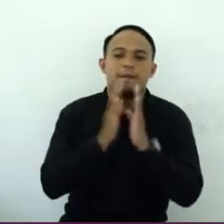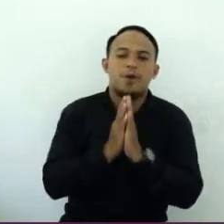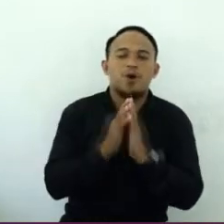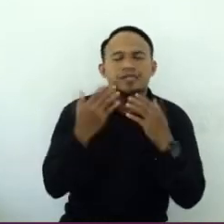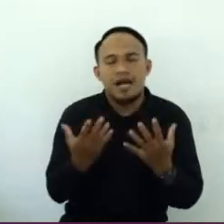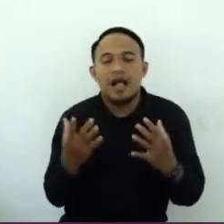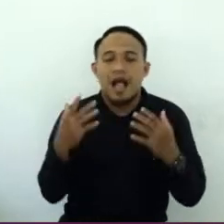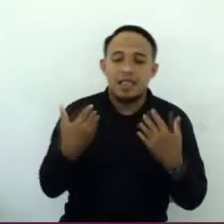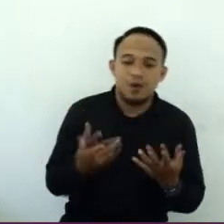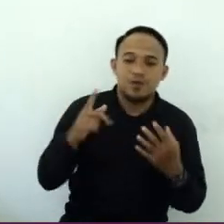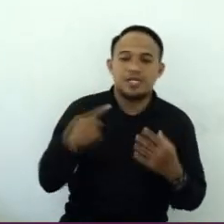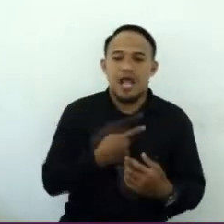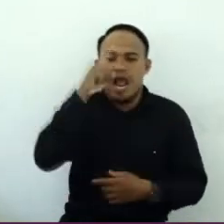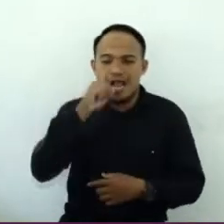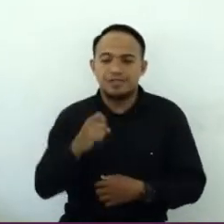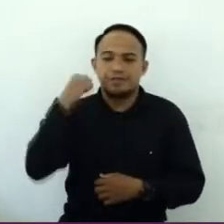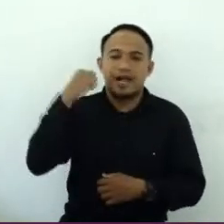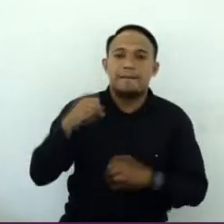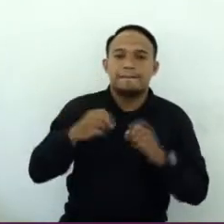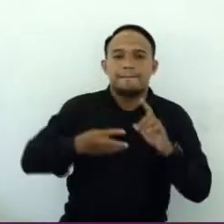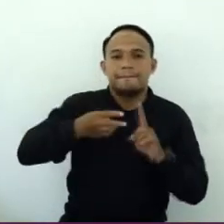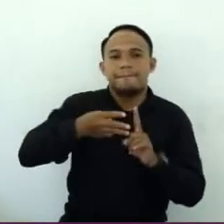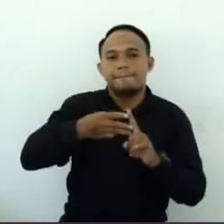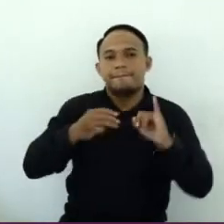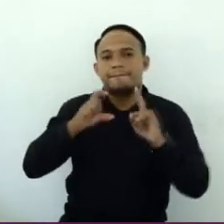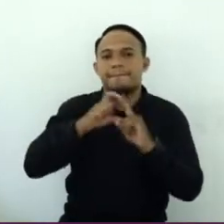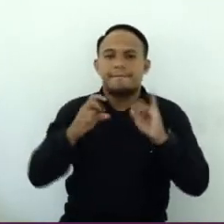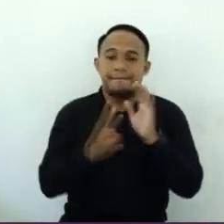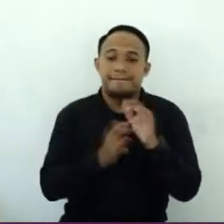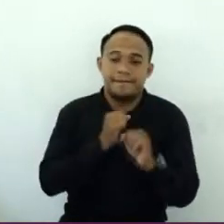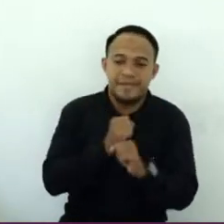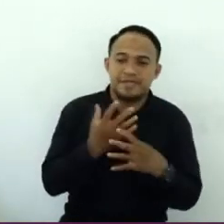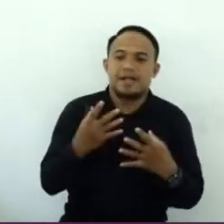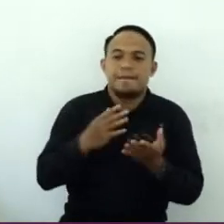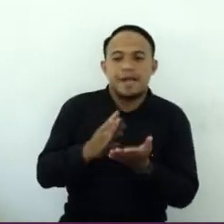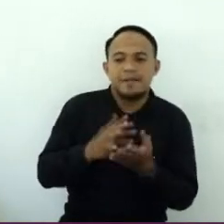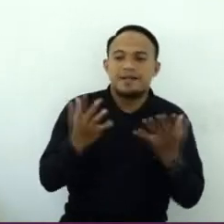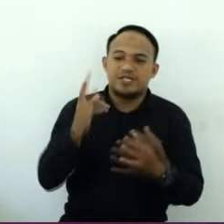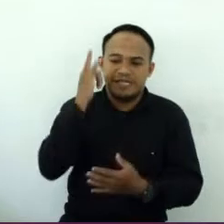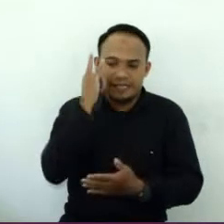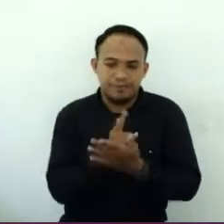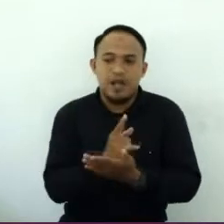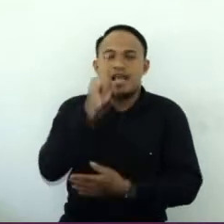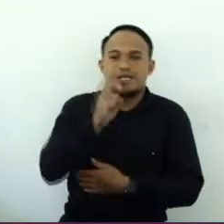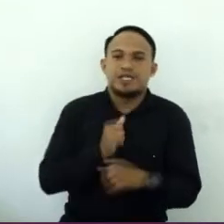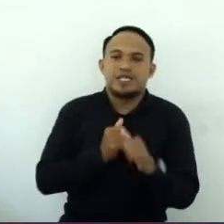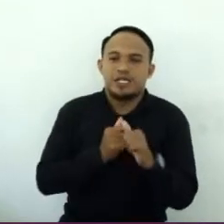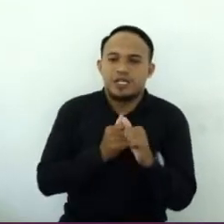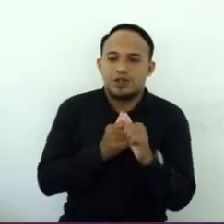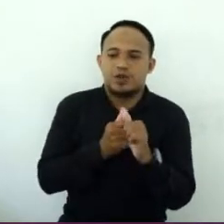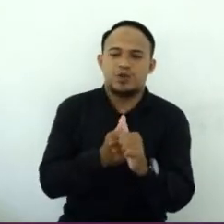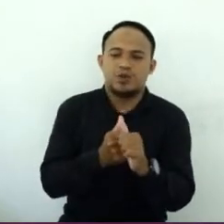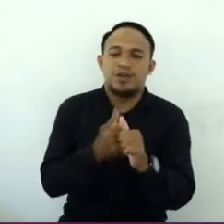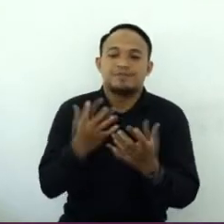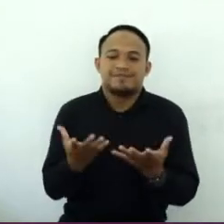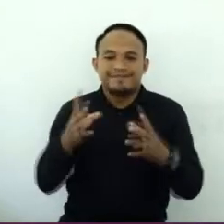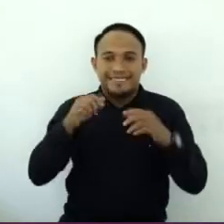atau kita harus menang di Beijing dan sebagainya tetapi